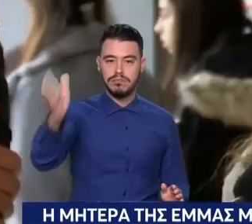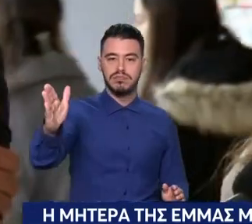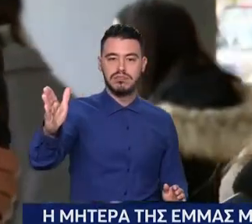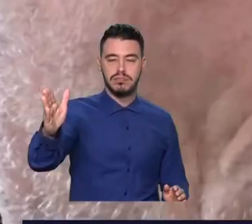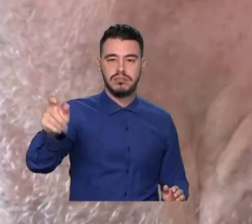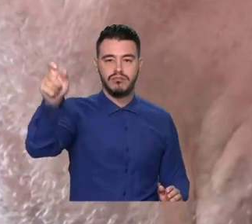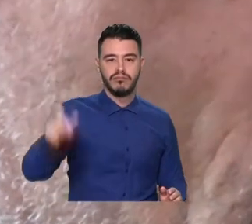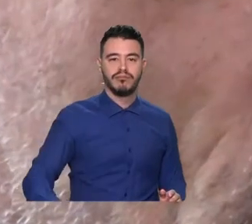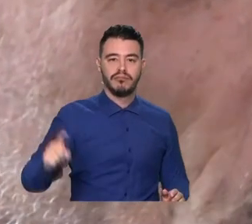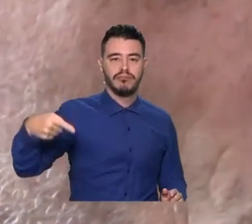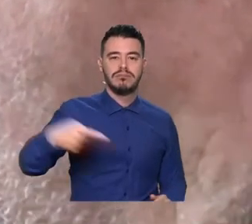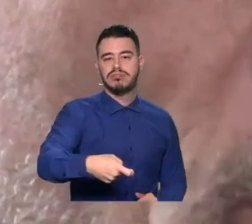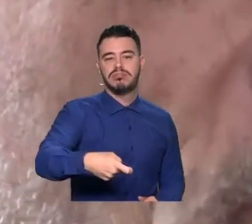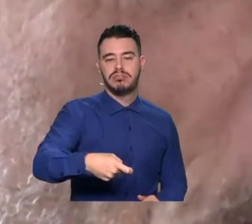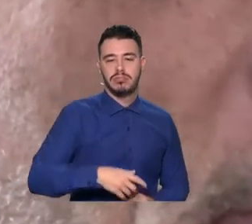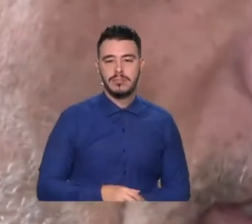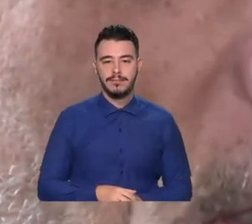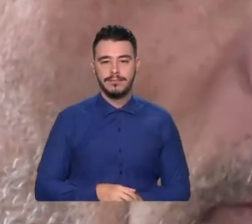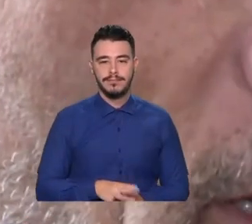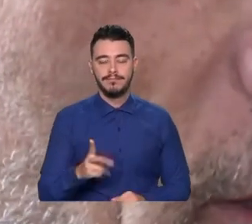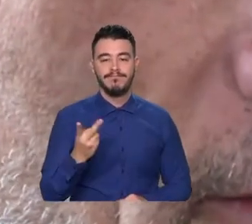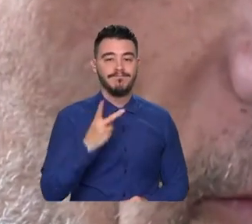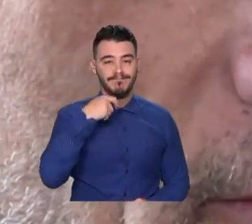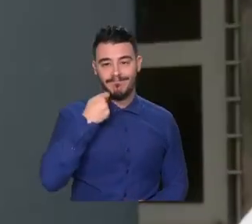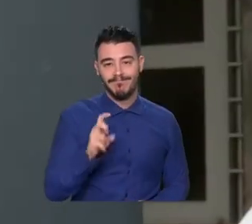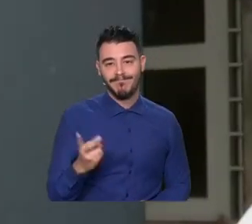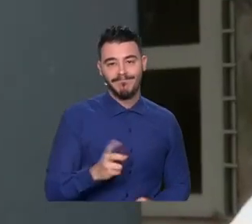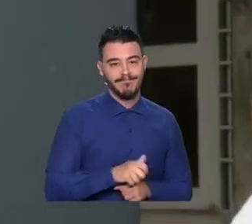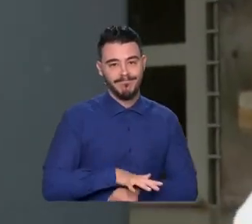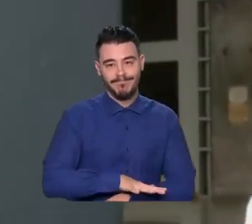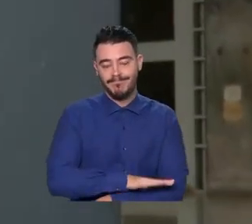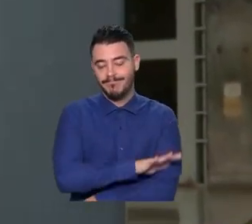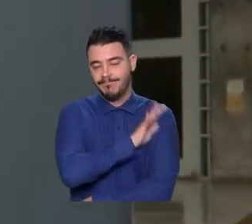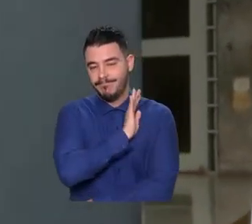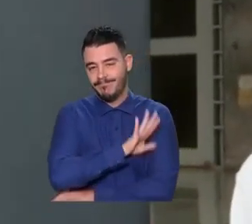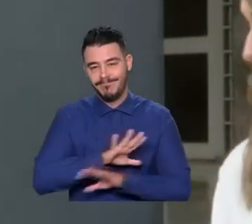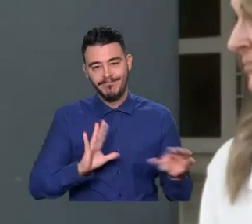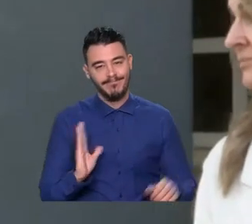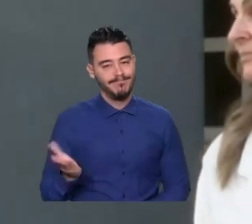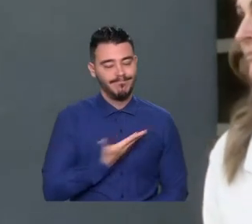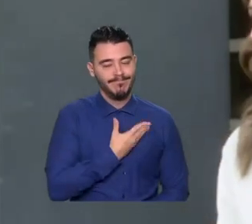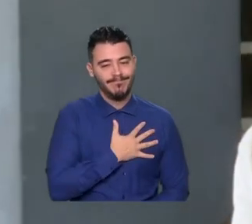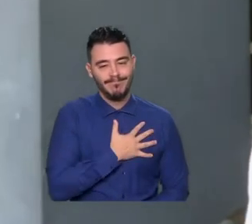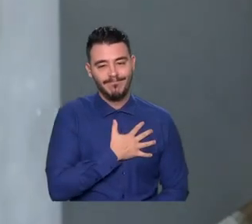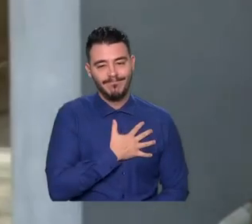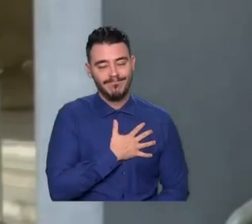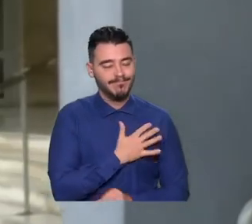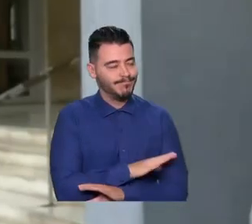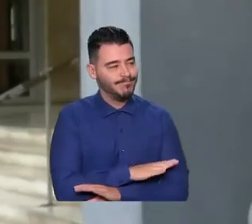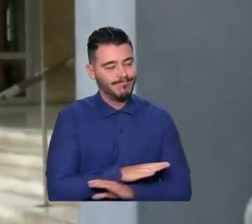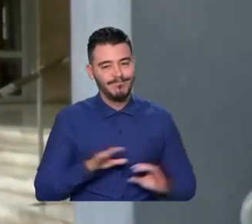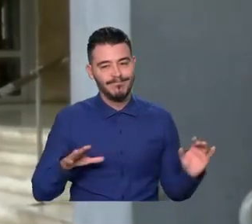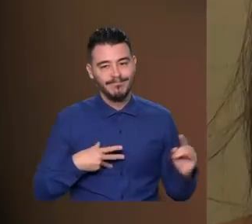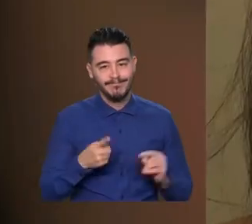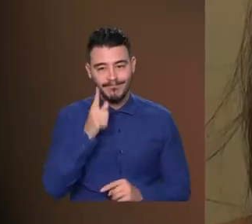που τη σκότωσε. Η αυλαία της δίκης βρήκε τους γονείς της αδικοχαμένης φοιτήτρια συγκινημένους και βαθιά πονεμένους. Η πληγή στην ψυχή τους για την απώλεια